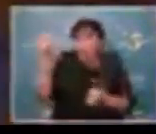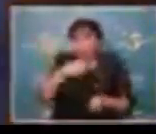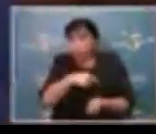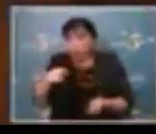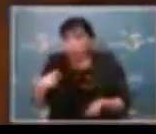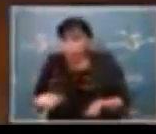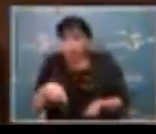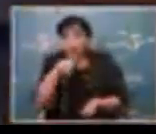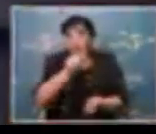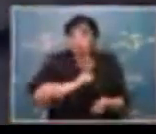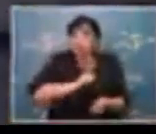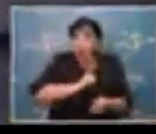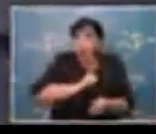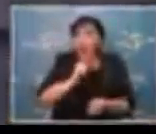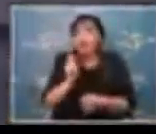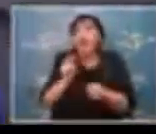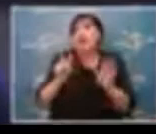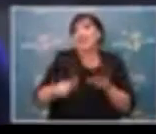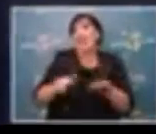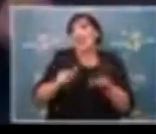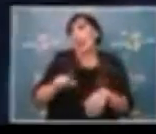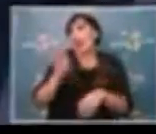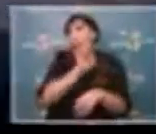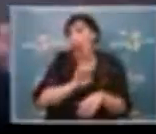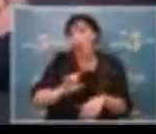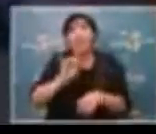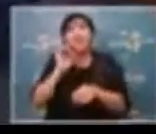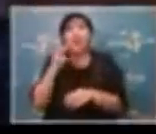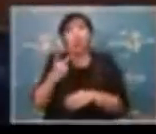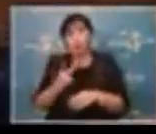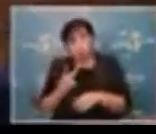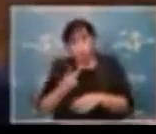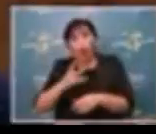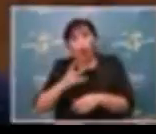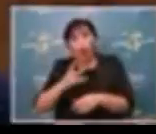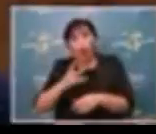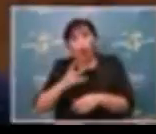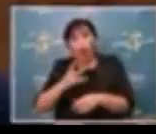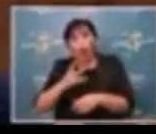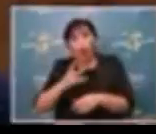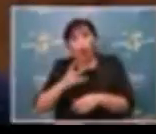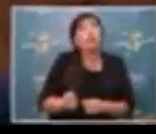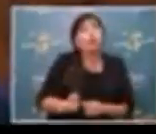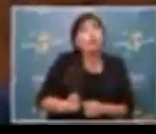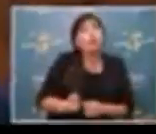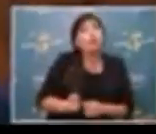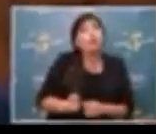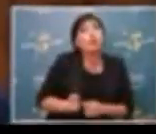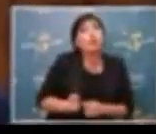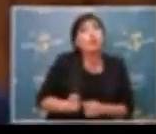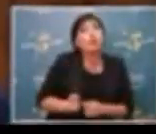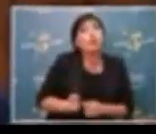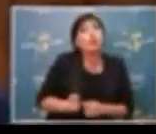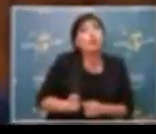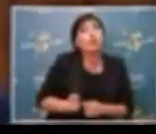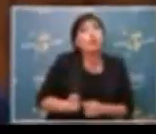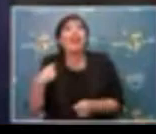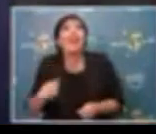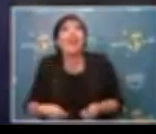sei da solo paghi 7.000 euro una macchina, se sei in due ne paghi 4.000. Ci arrivano i